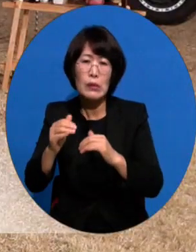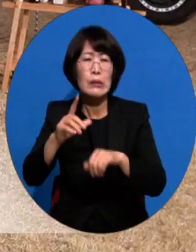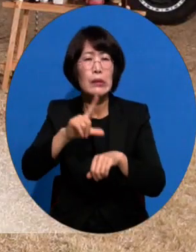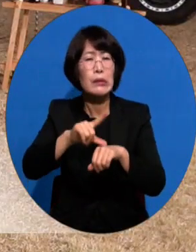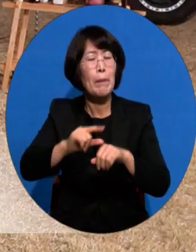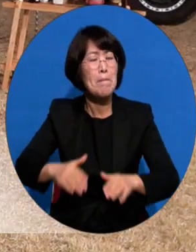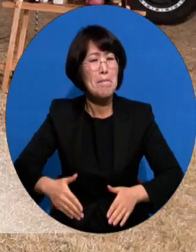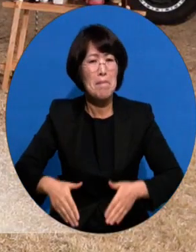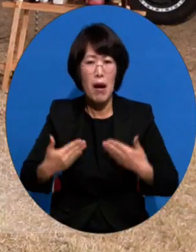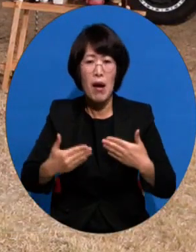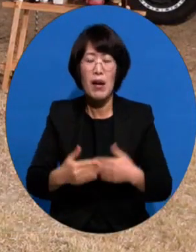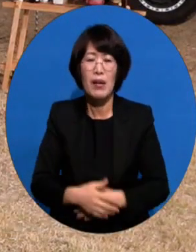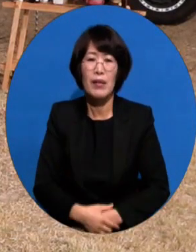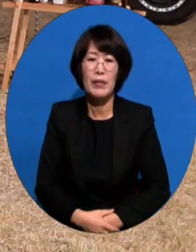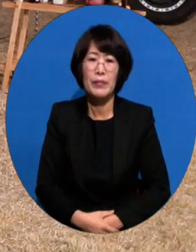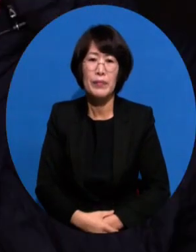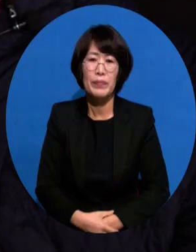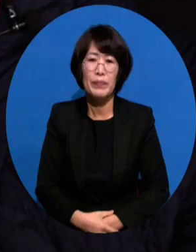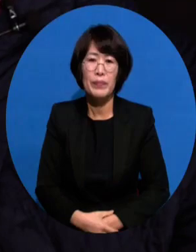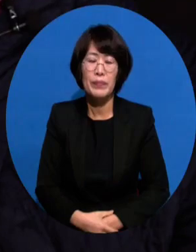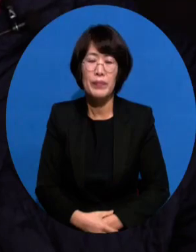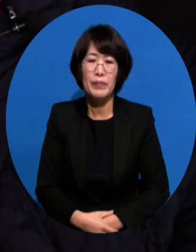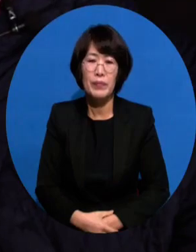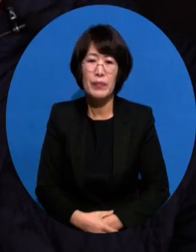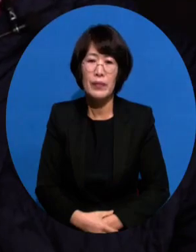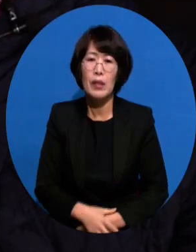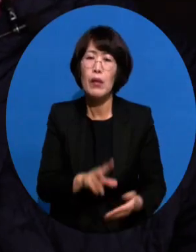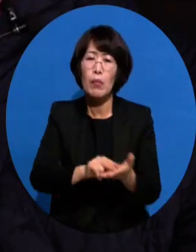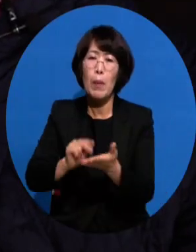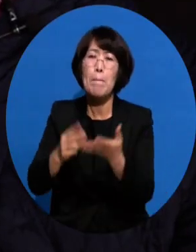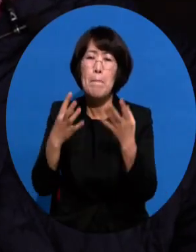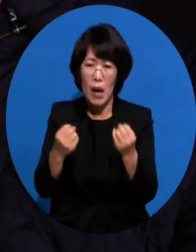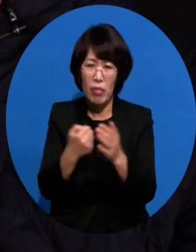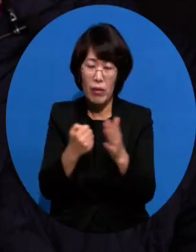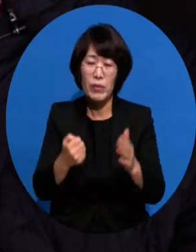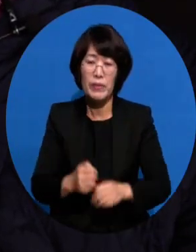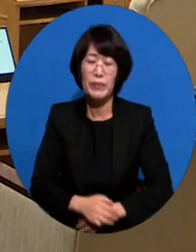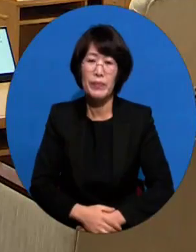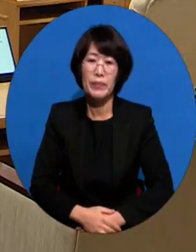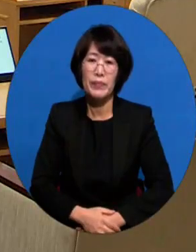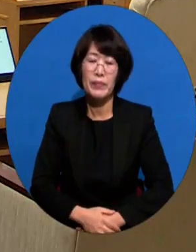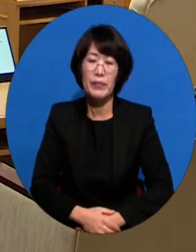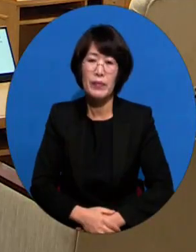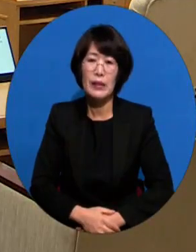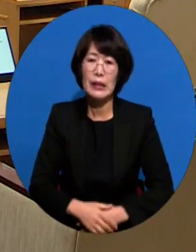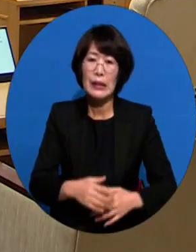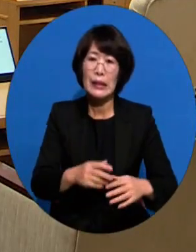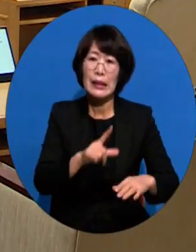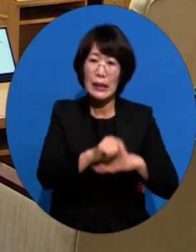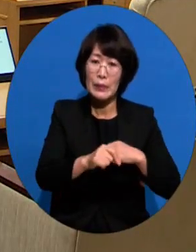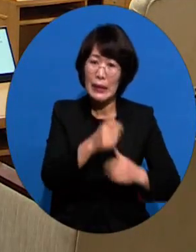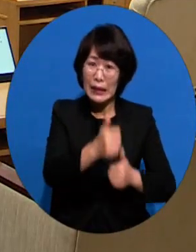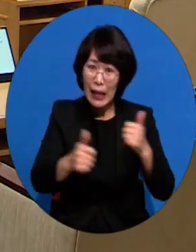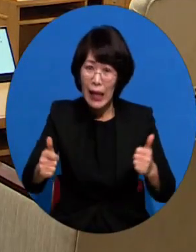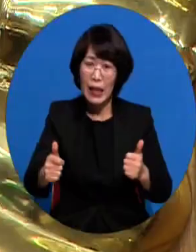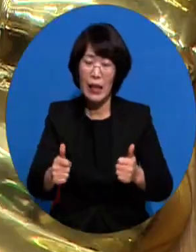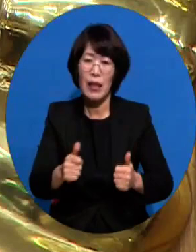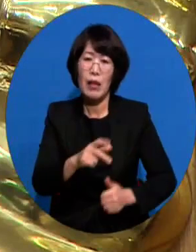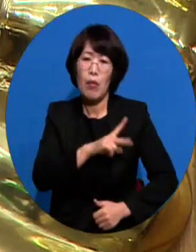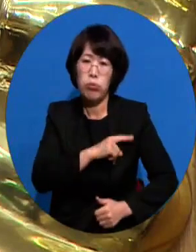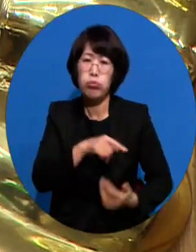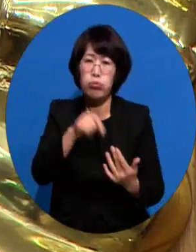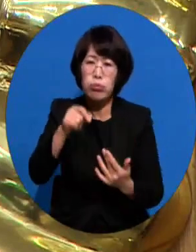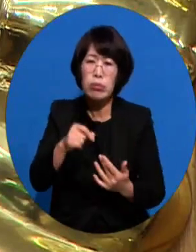남은 시간 여유롭지는 않습니다. 숙제가 많기 때문입니다. 단체장과 시군의회 선출직들의